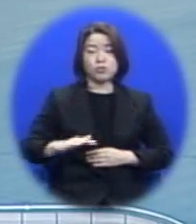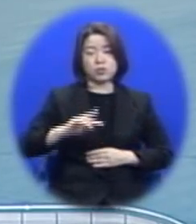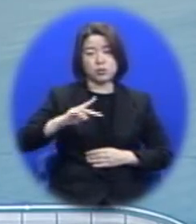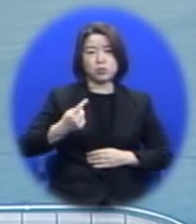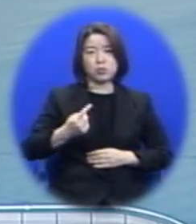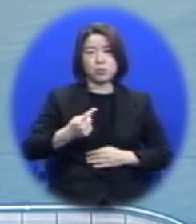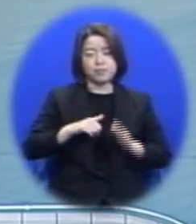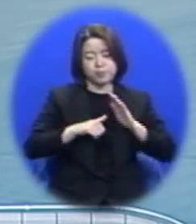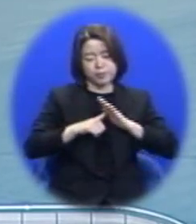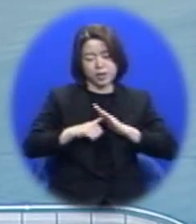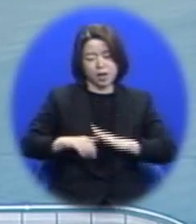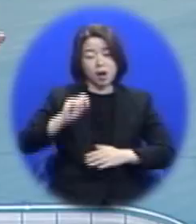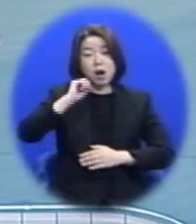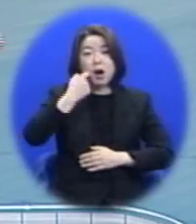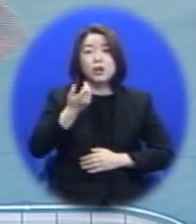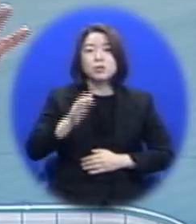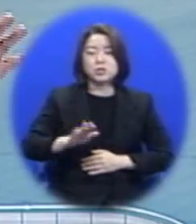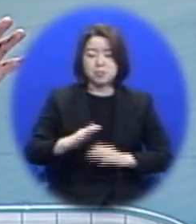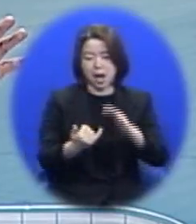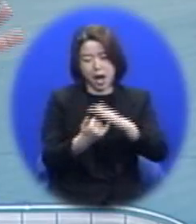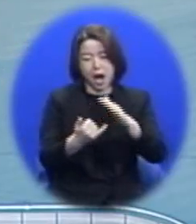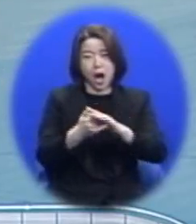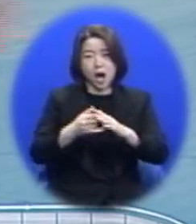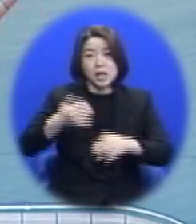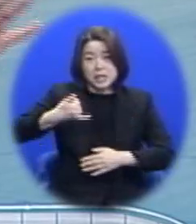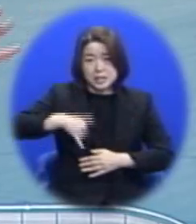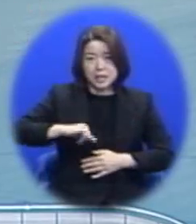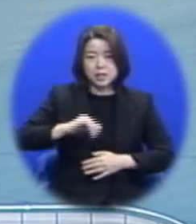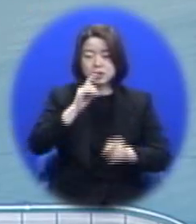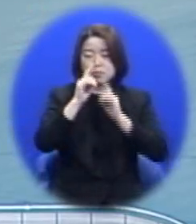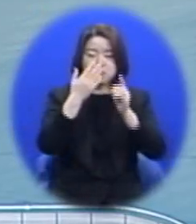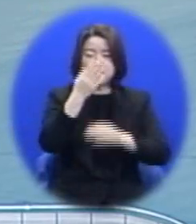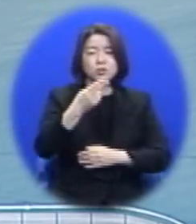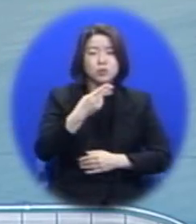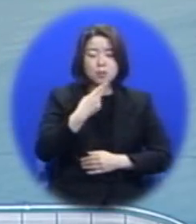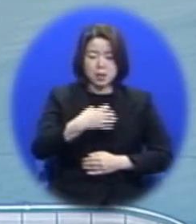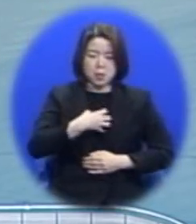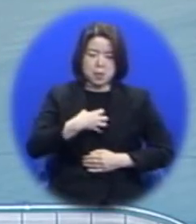우리도 견뎌나가기 어렵지만 어린 아이들, 자녀들은 말할 수 없는 위기